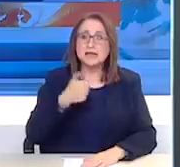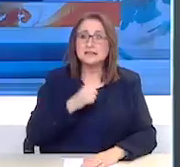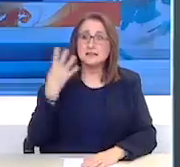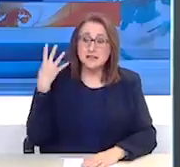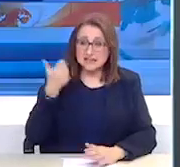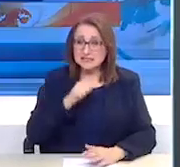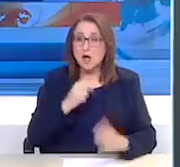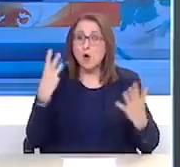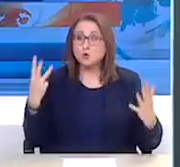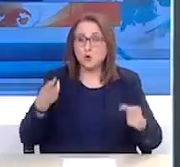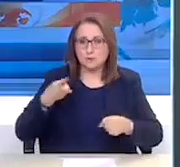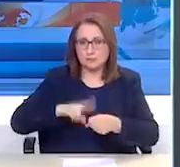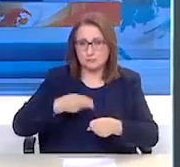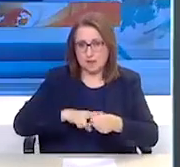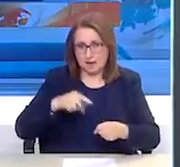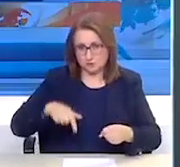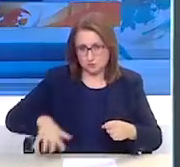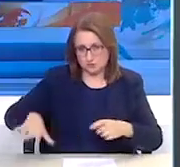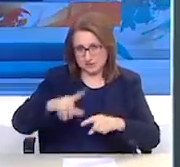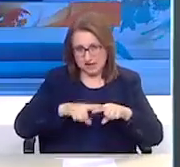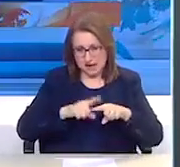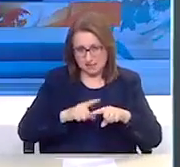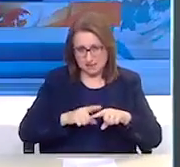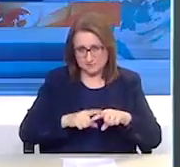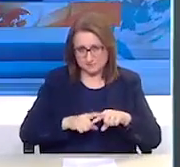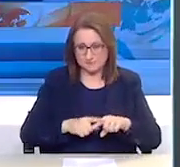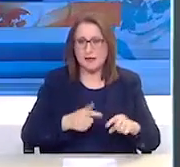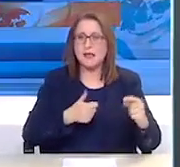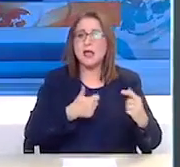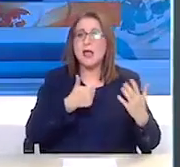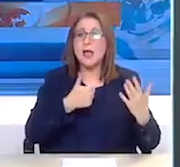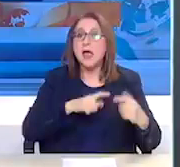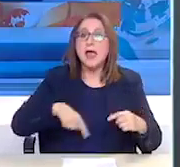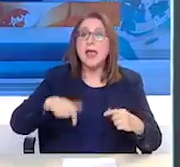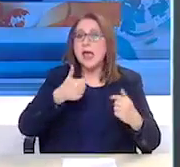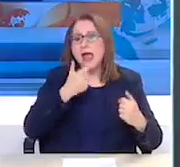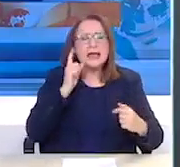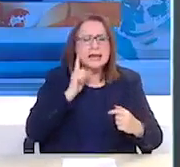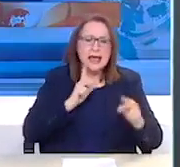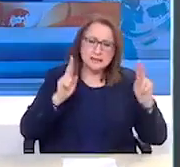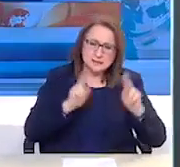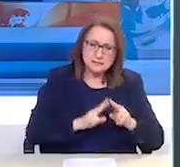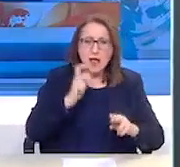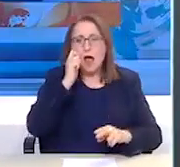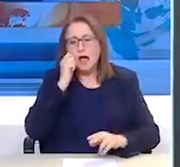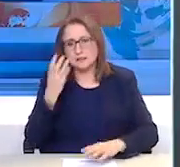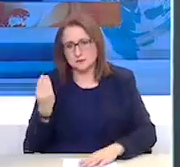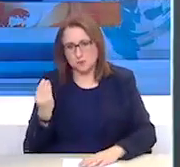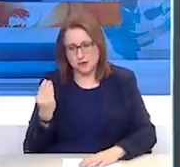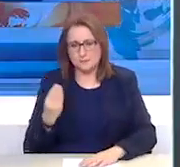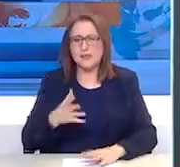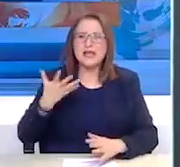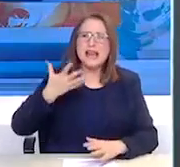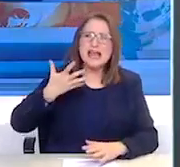στη χώρα. 19 γυναίκες και οι υπόλοιποι άνδρες. Η μέση ηλικία των θανόντων συμπολιτών μας ήταν τα 74